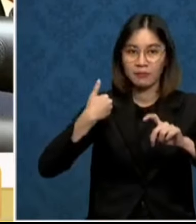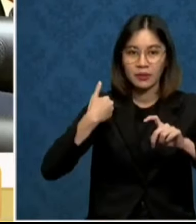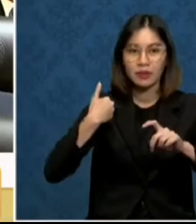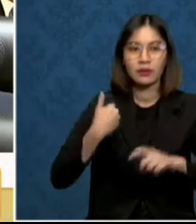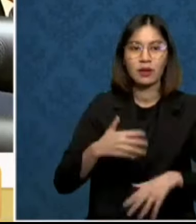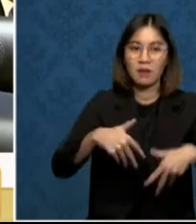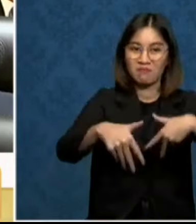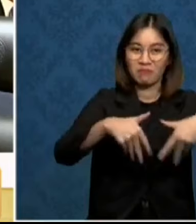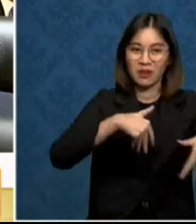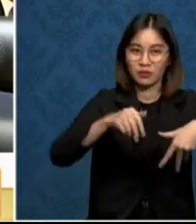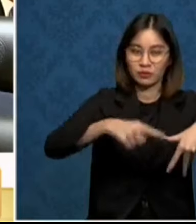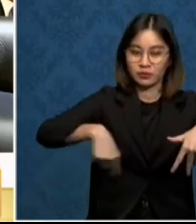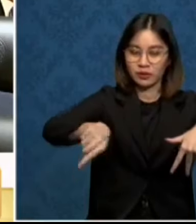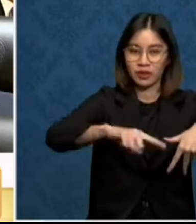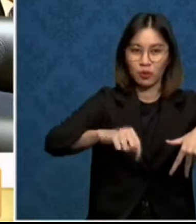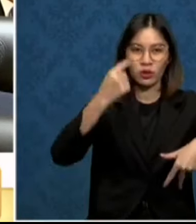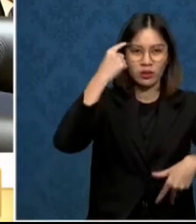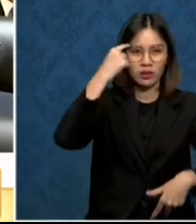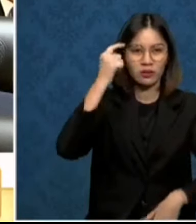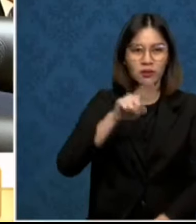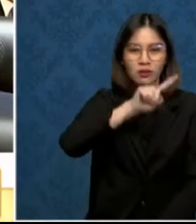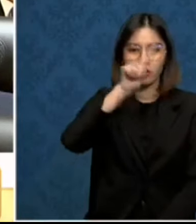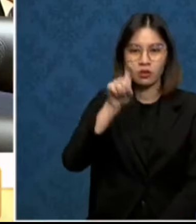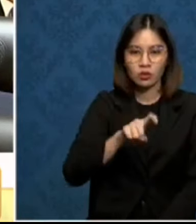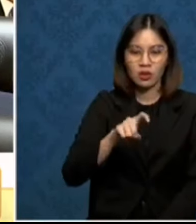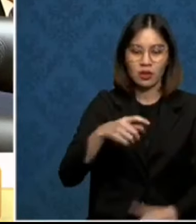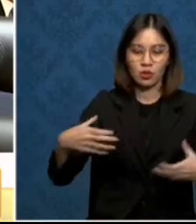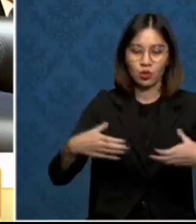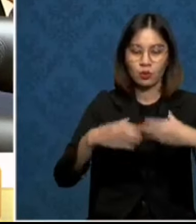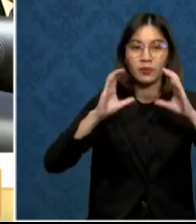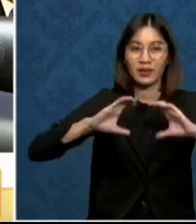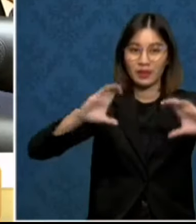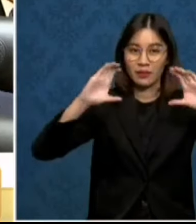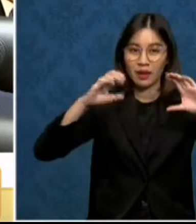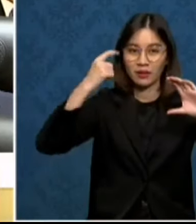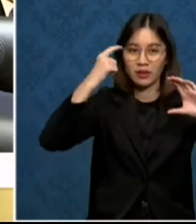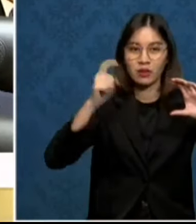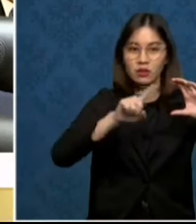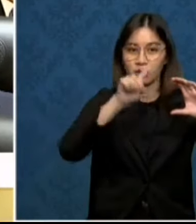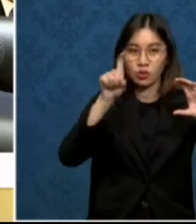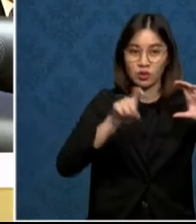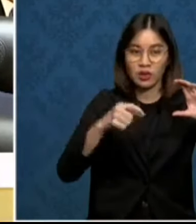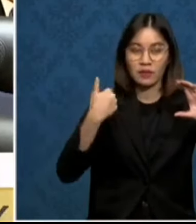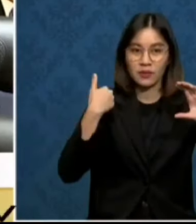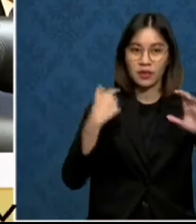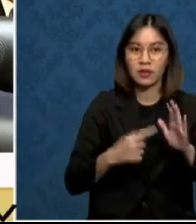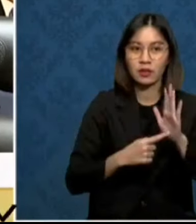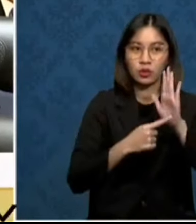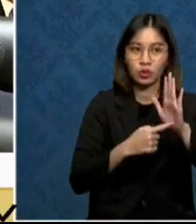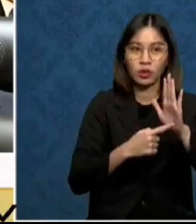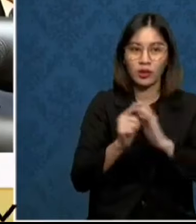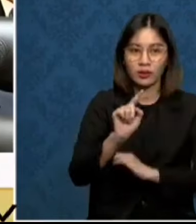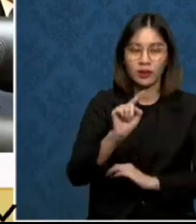ประชาชนเขาสงสัยรัฐบาลเช่น